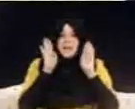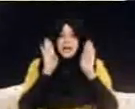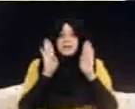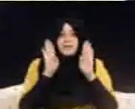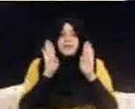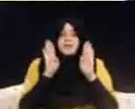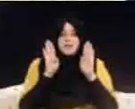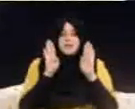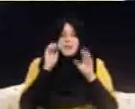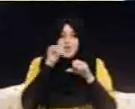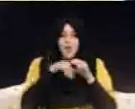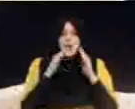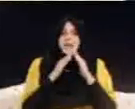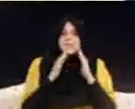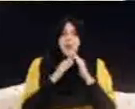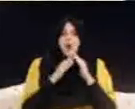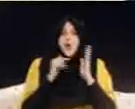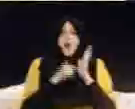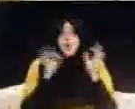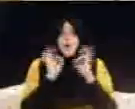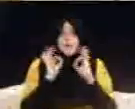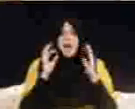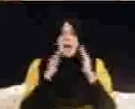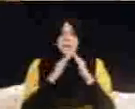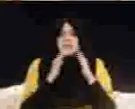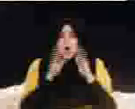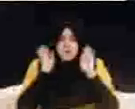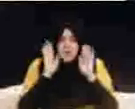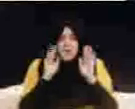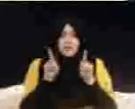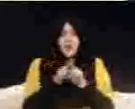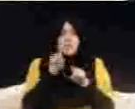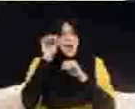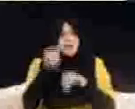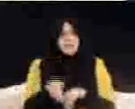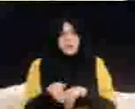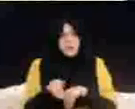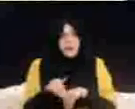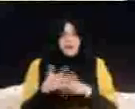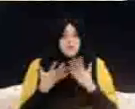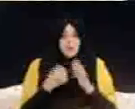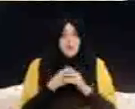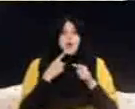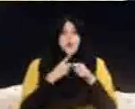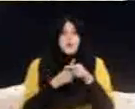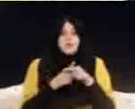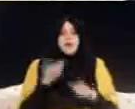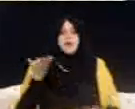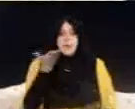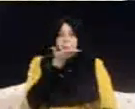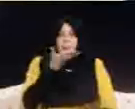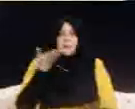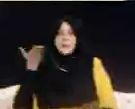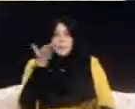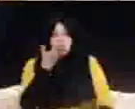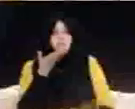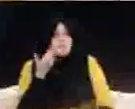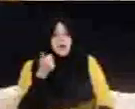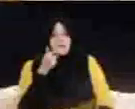بالمقبرة، نعم، بيت مهجور، نعم، وأيضا بالبخور. البخور هو نوع من الطيبات